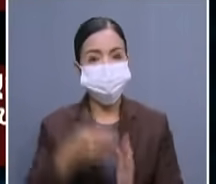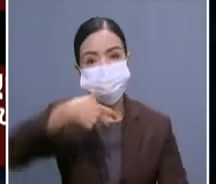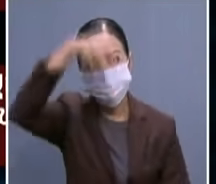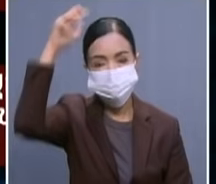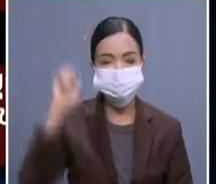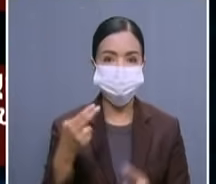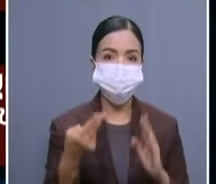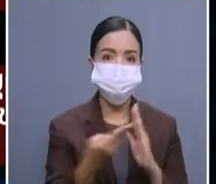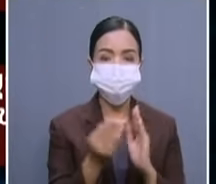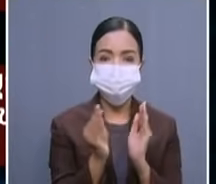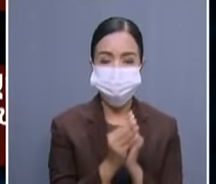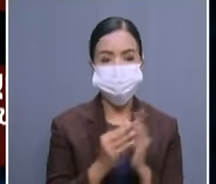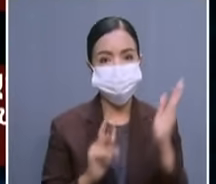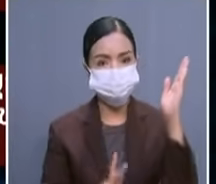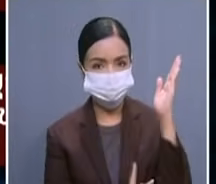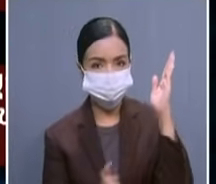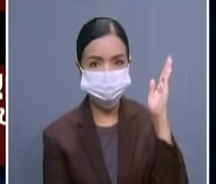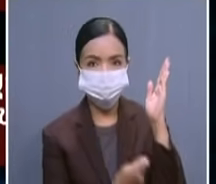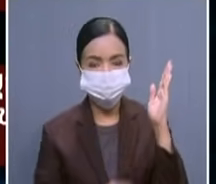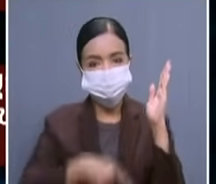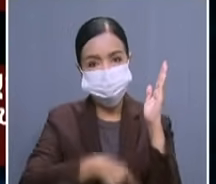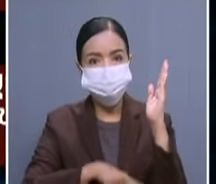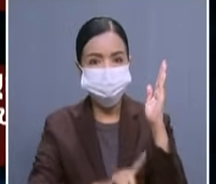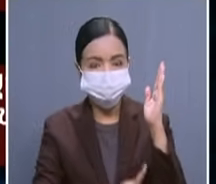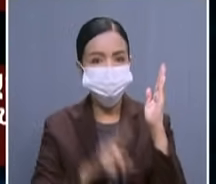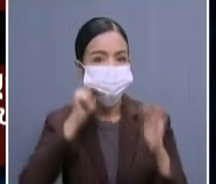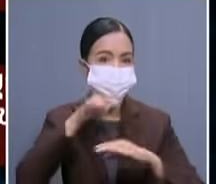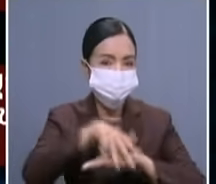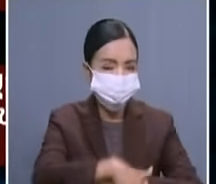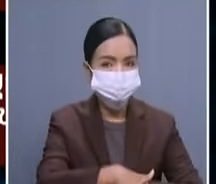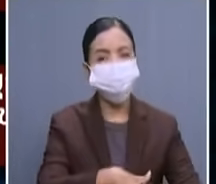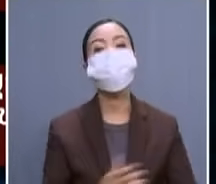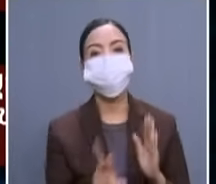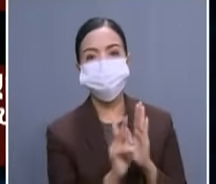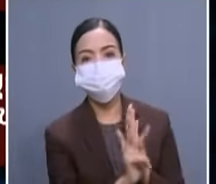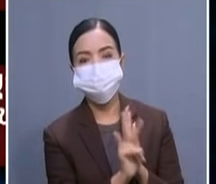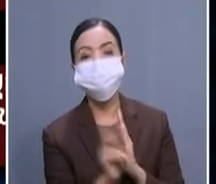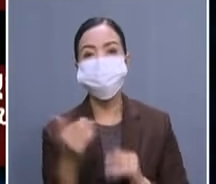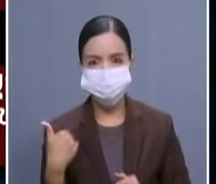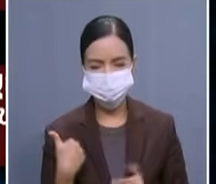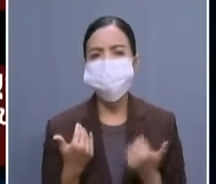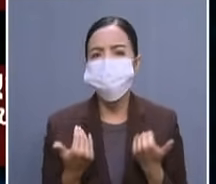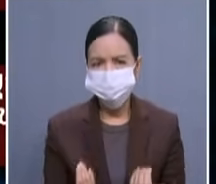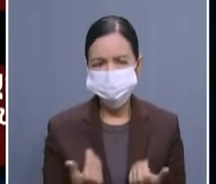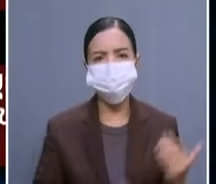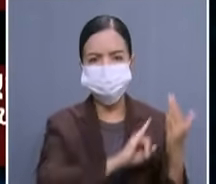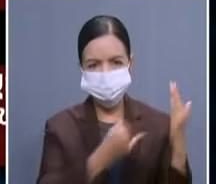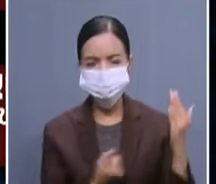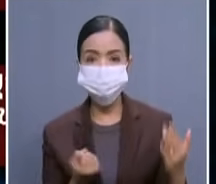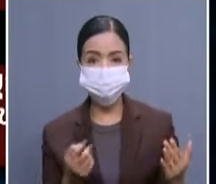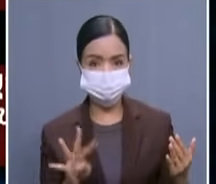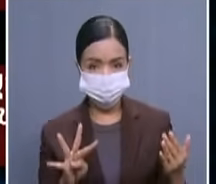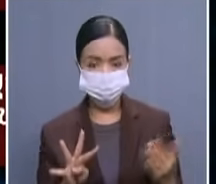หนองบัวลำภูกระบี่พัทลุงนครนายกและกาฬสินธุ์นะคะขณะนี้ยังเหลืออีก 14จังหวัดที่ยังไม่มีการ